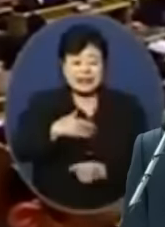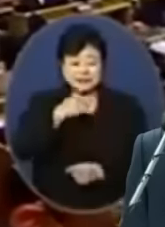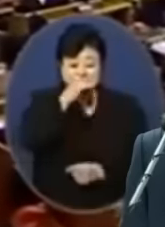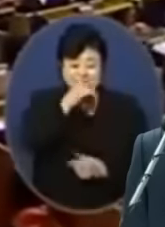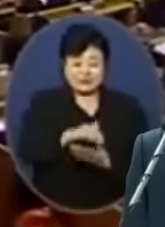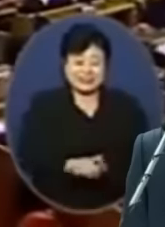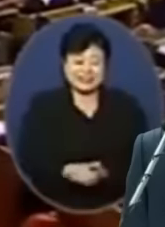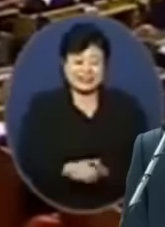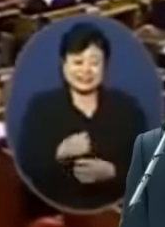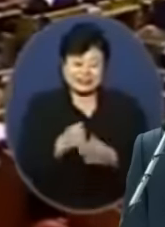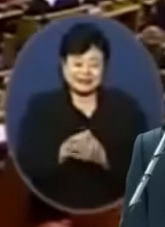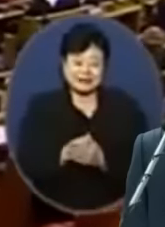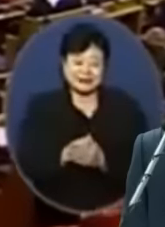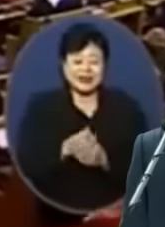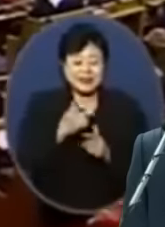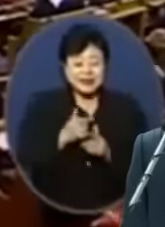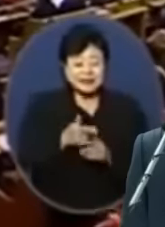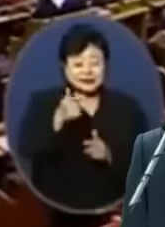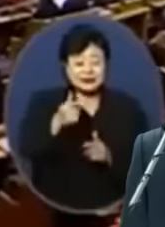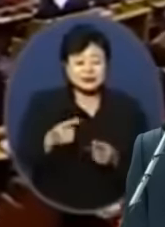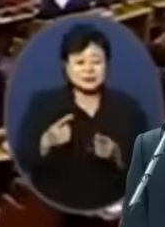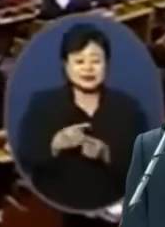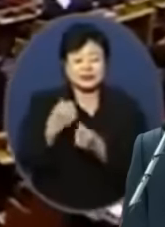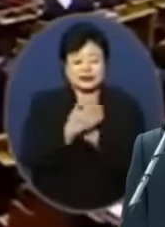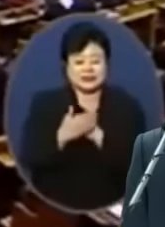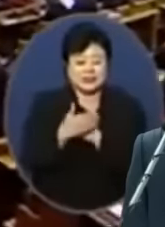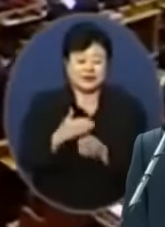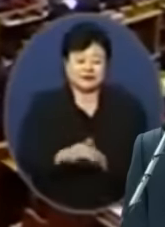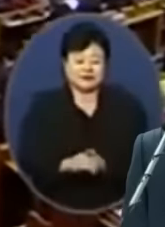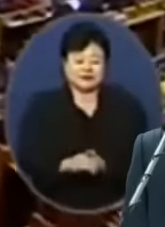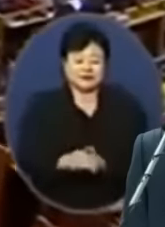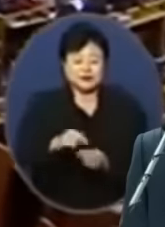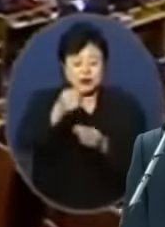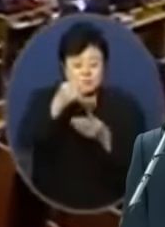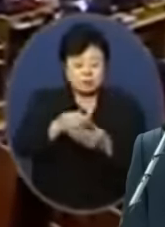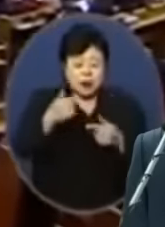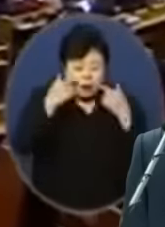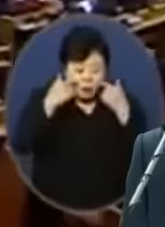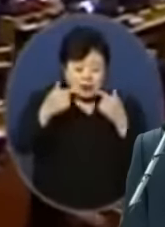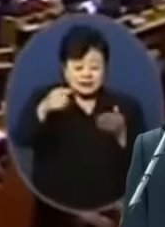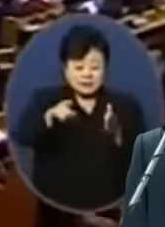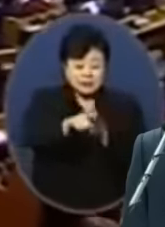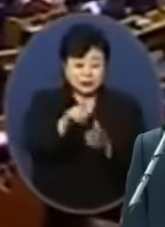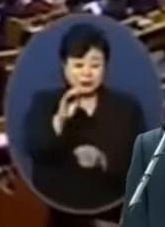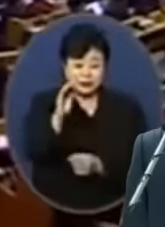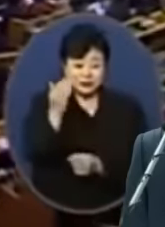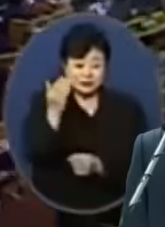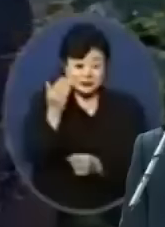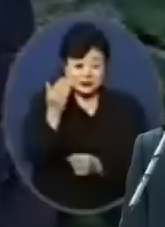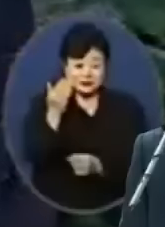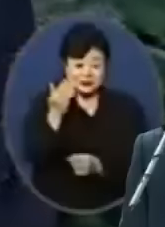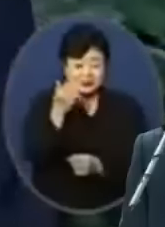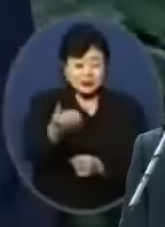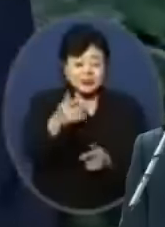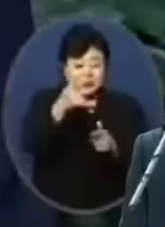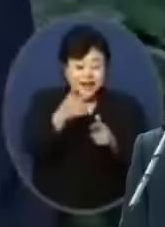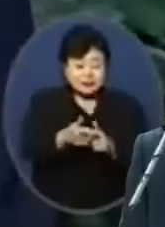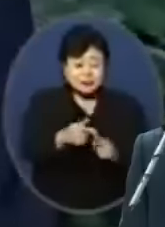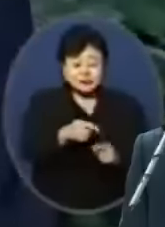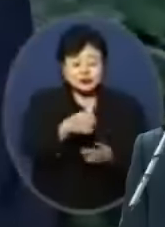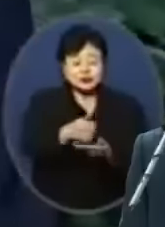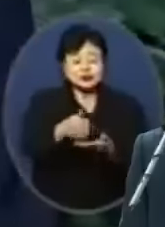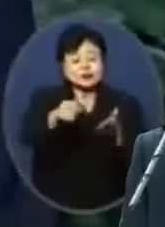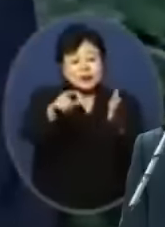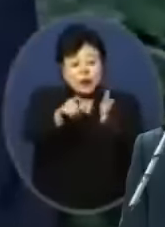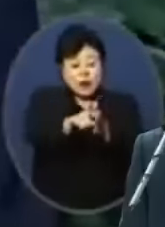말입니다. 그러므로 우리는 예수님의 대속의 은혜로 말미암아 구원을 확실히 믿을 수가 있습니다. 여러분이 예수님을 구주로